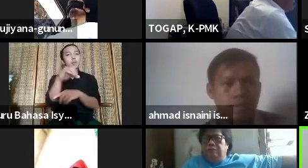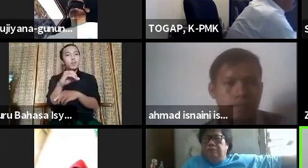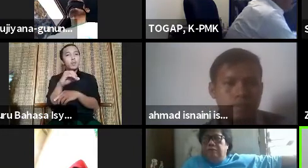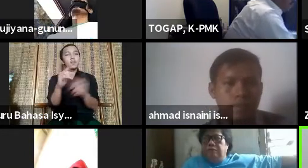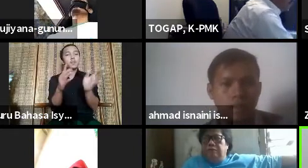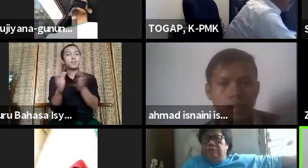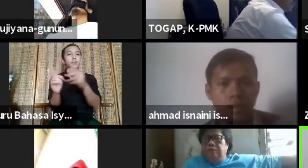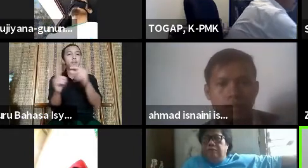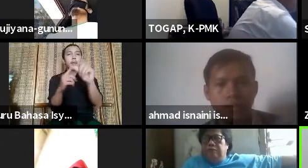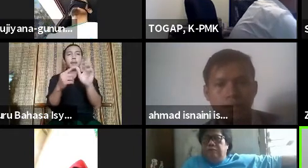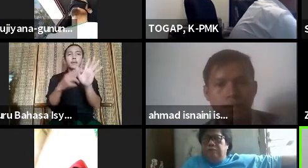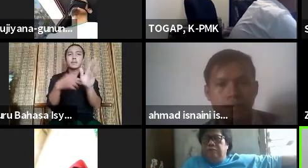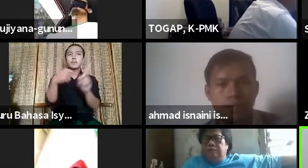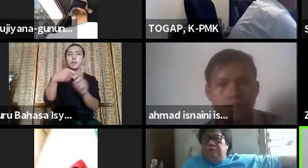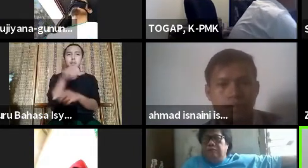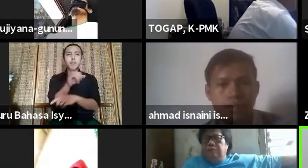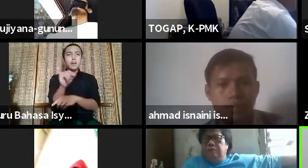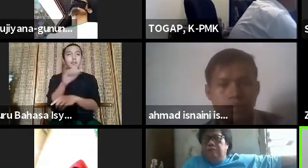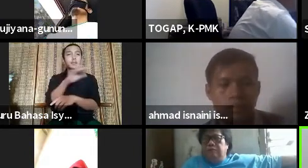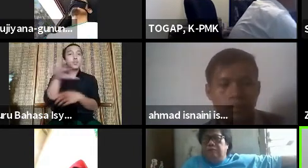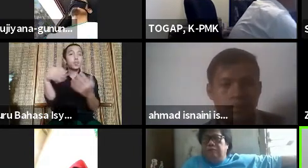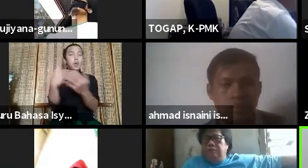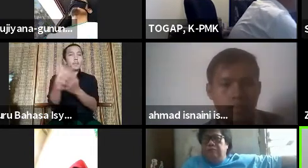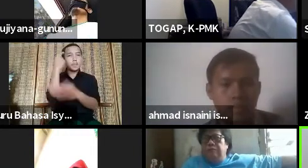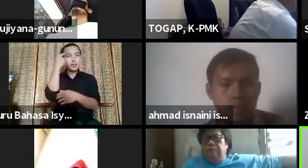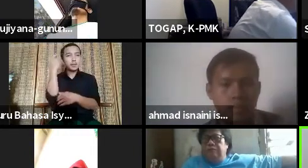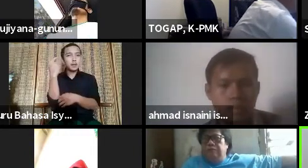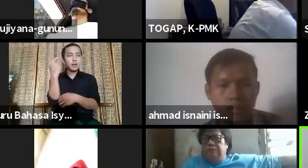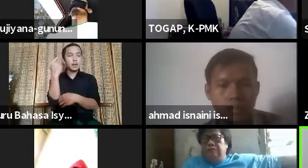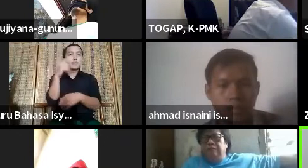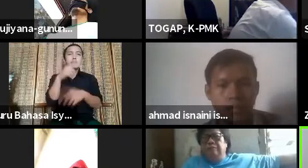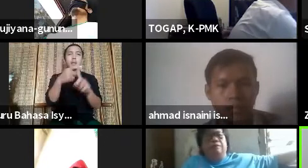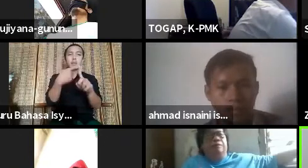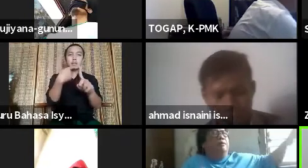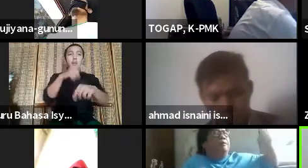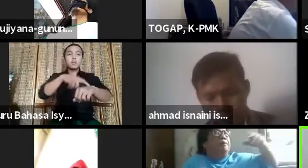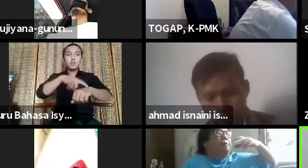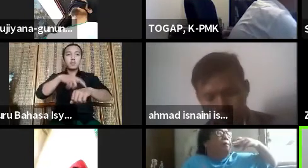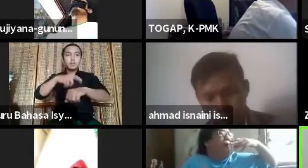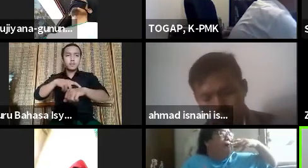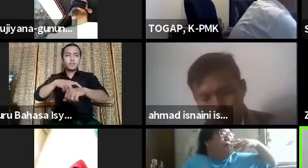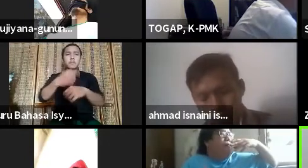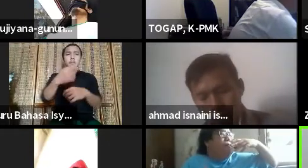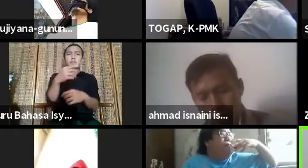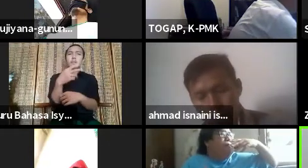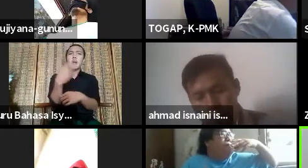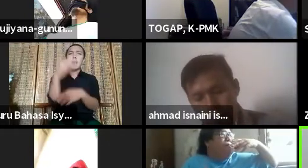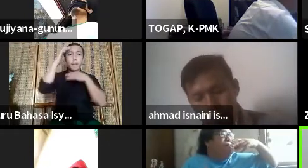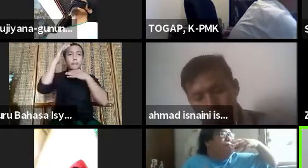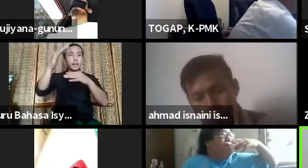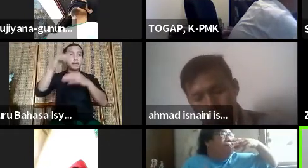mendukung kegiatan ini dari waktu ke waktu. Kami berharap agar upaya kita bersama ini bisa